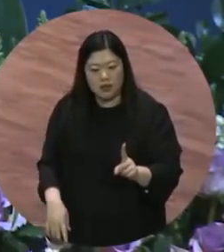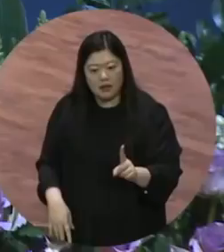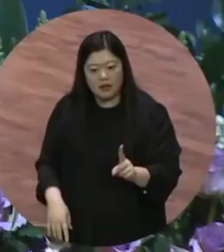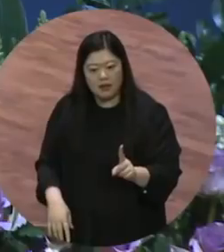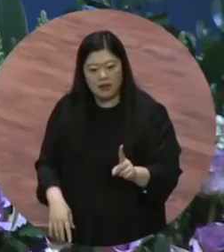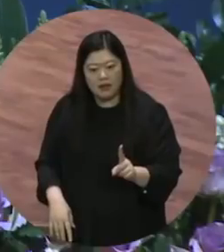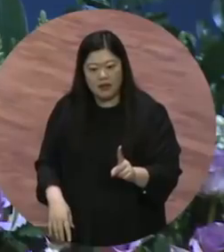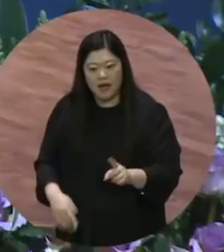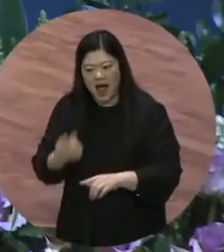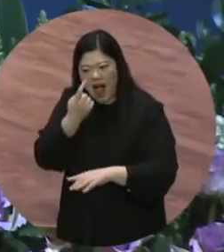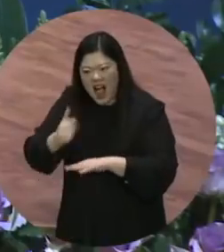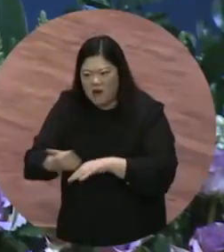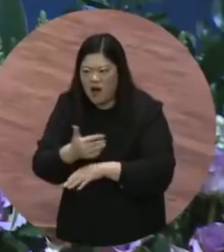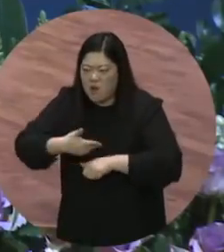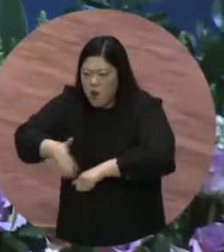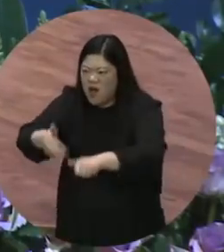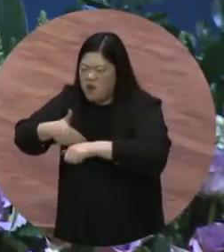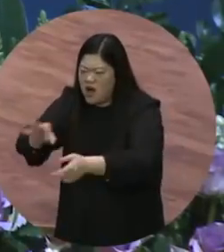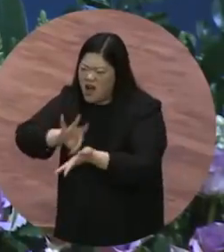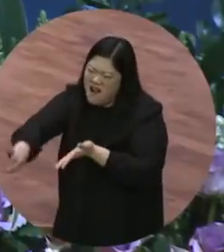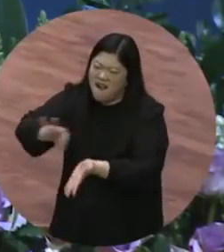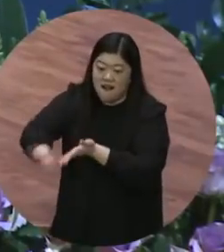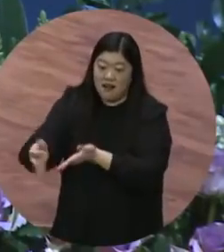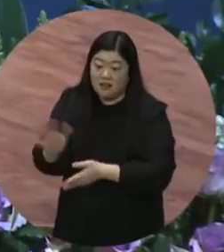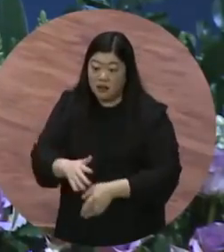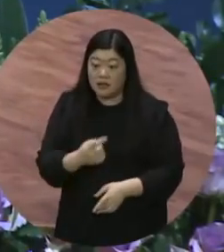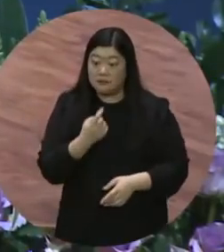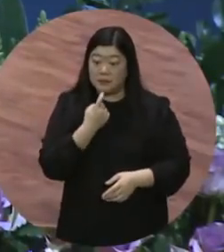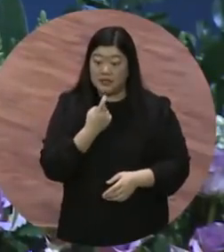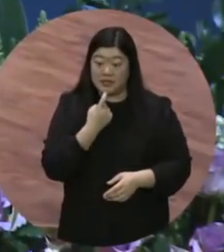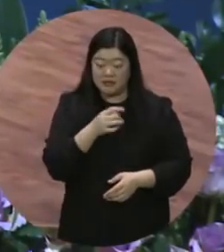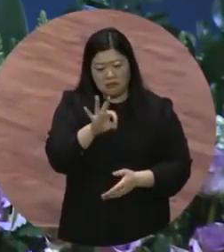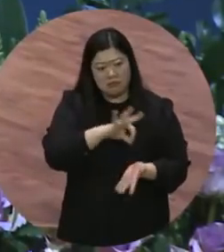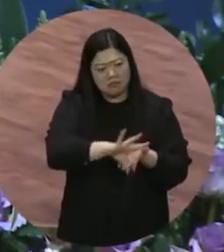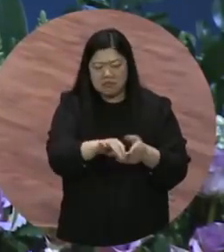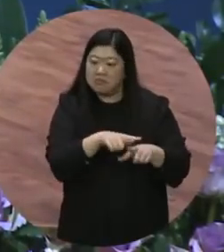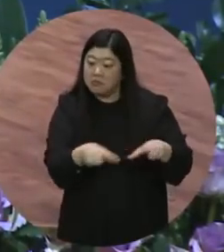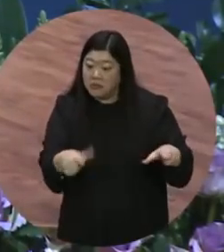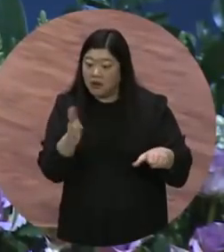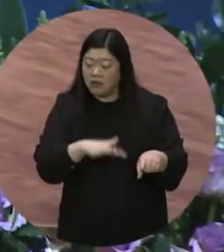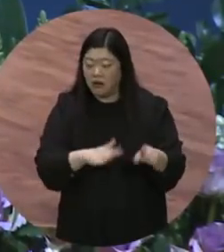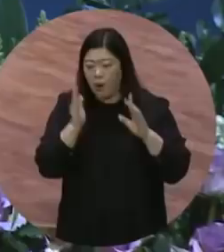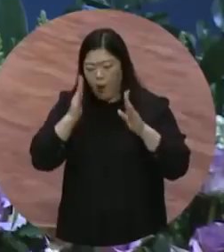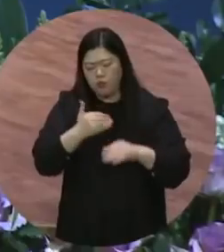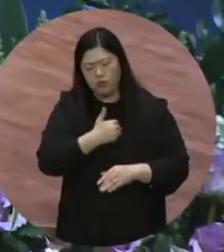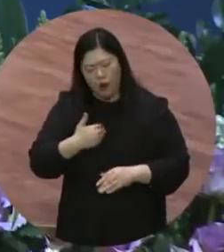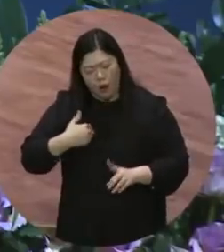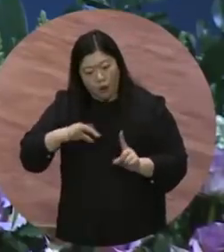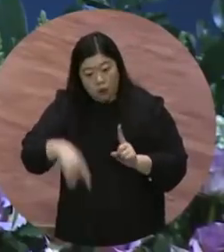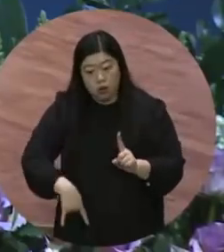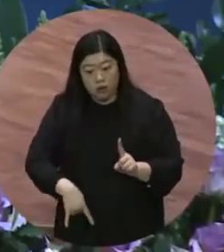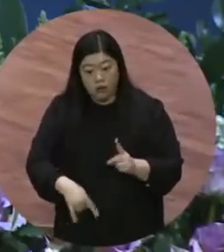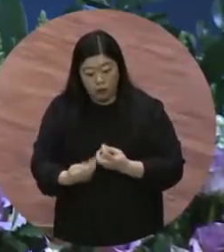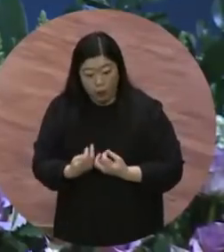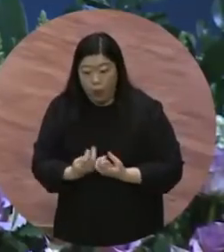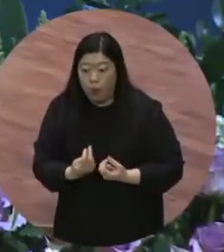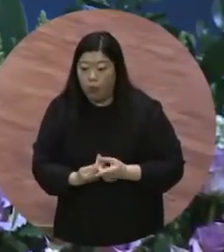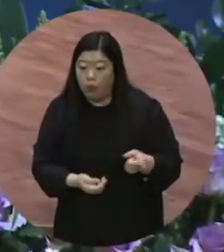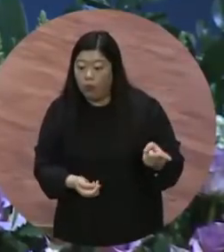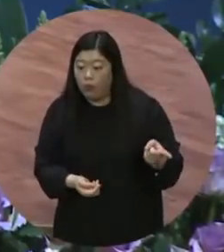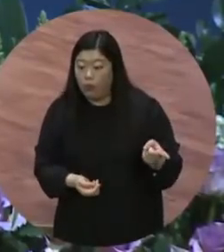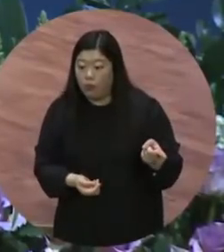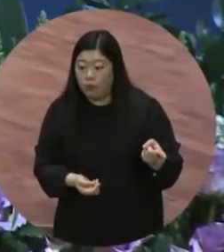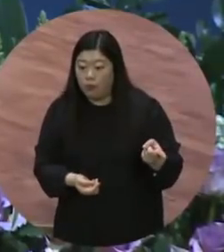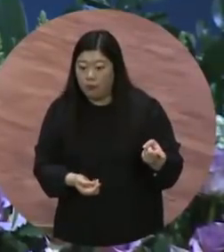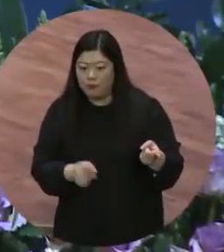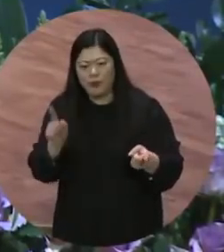핀란드는 그렇게 투자하지 않습니다. 그런데 왜 핀란드의 교육이 최고가 될 수밖에 없었던 이유가 뭔가? 어떤